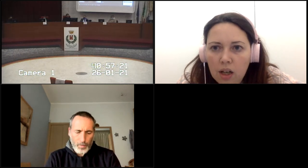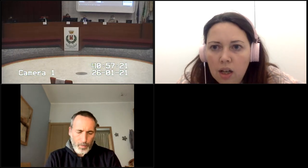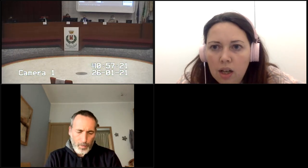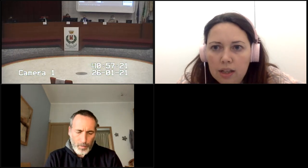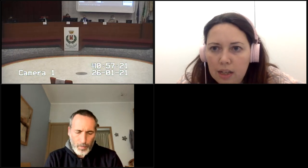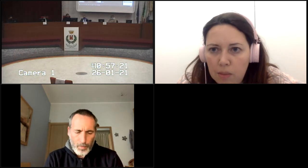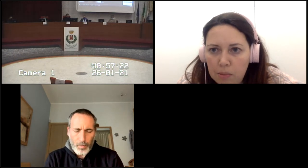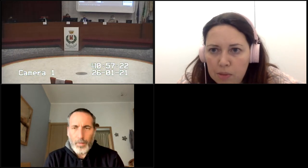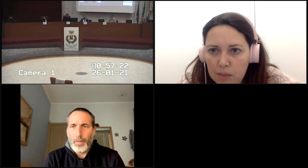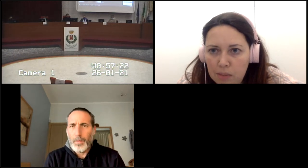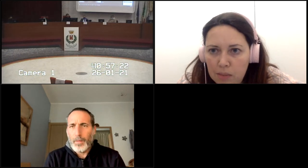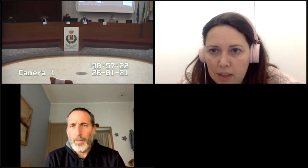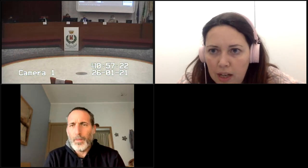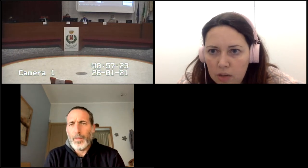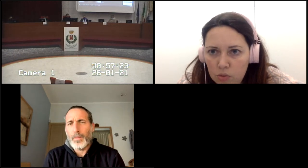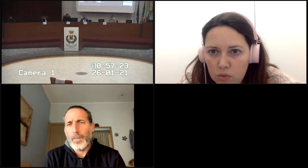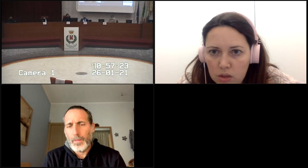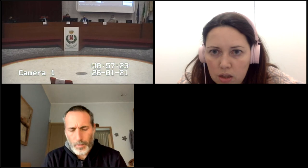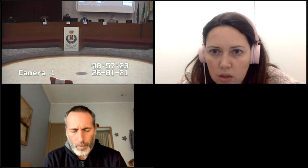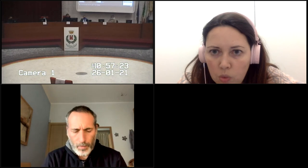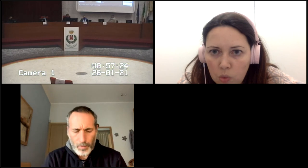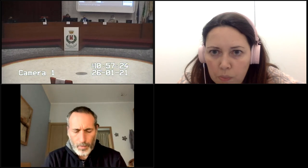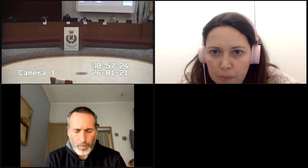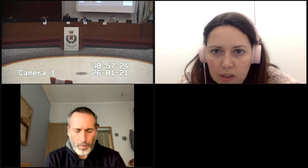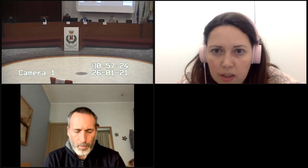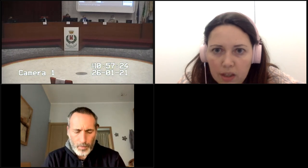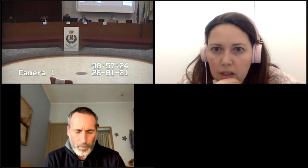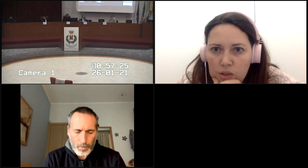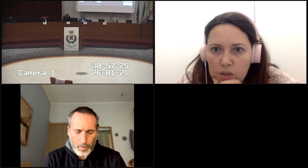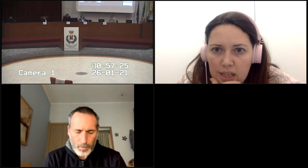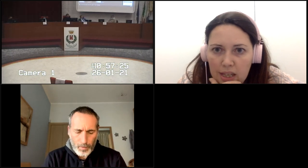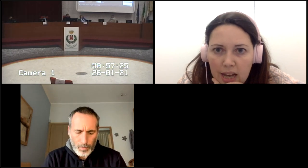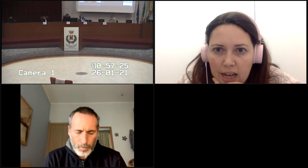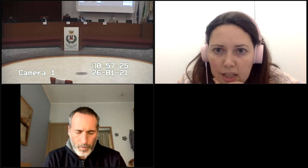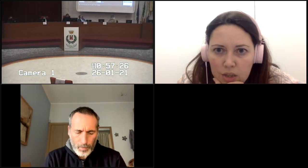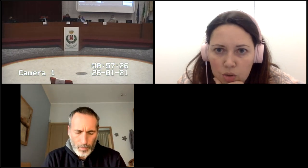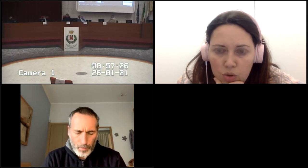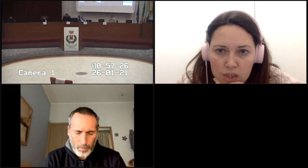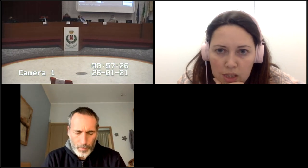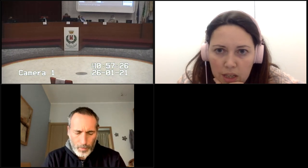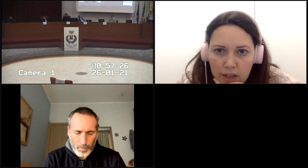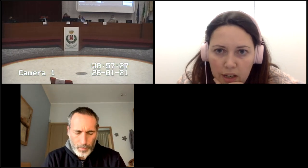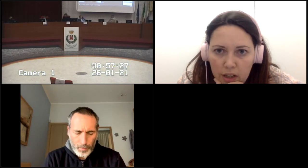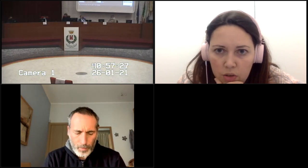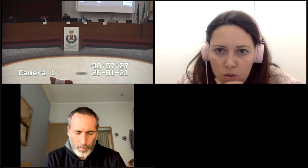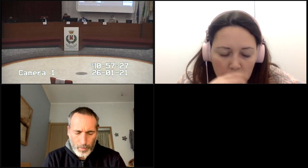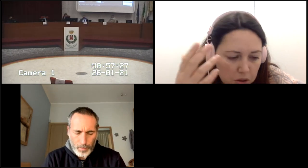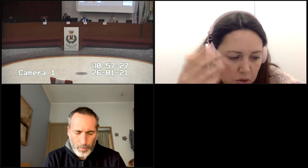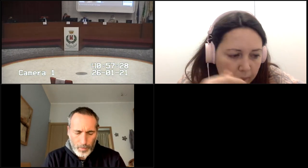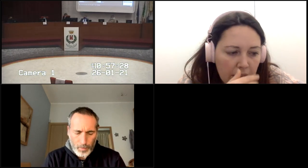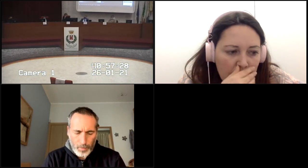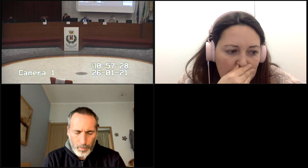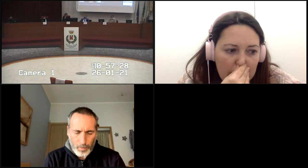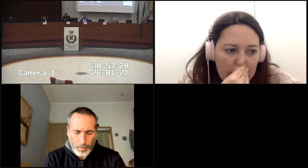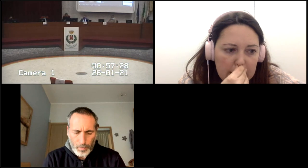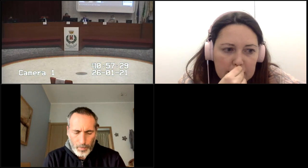una dando la possibilità a tutti i gruppi consigliari di sottoscriverle. Credo che